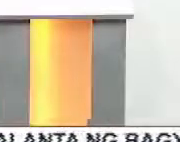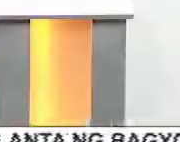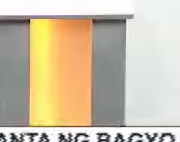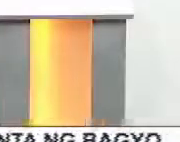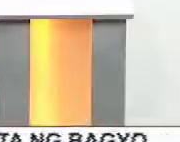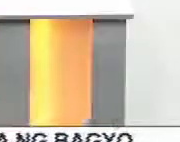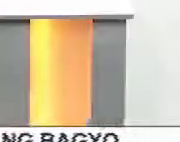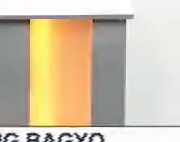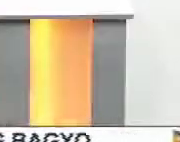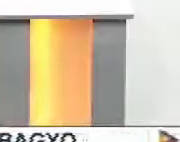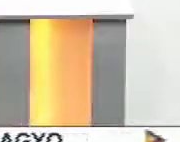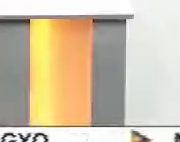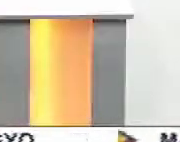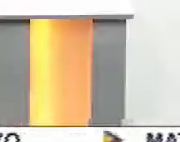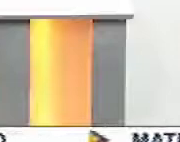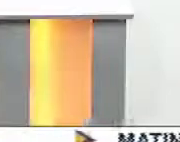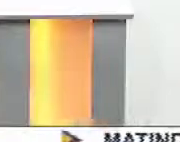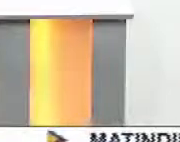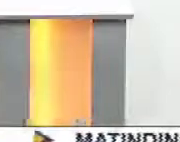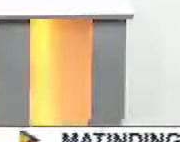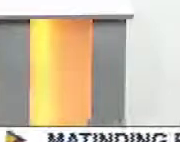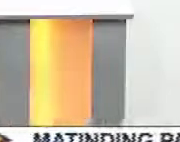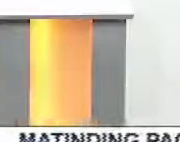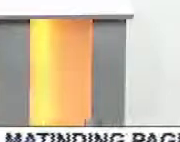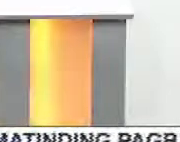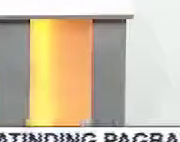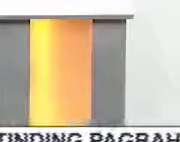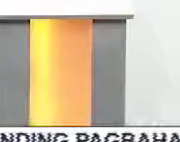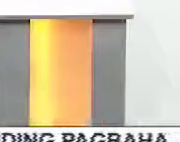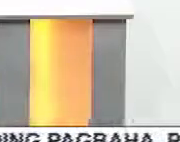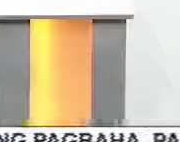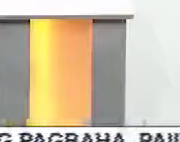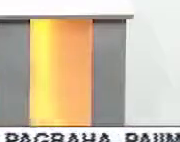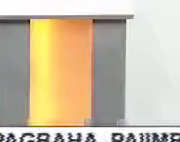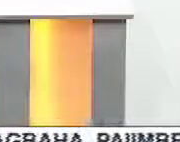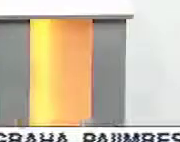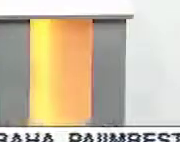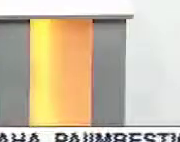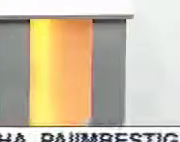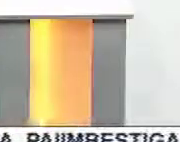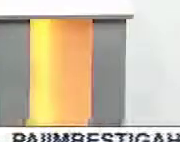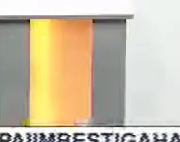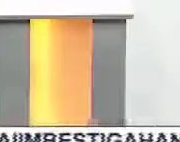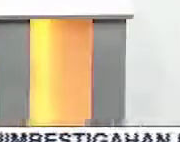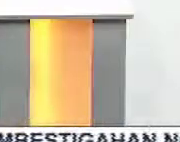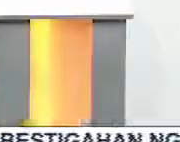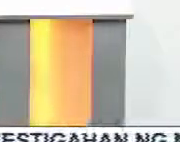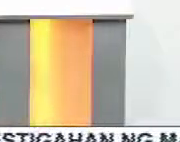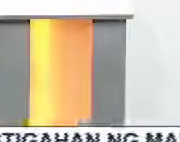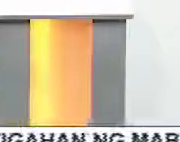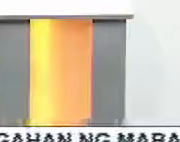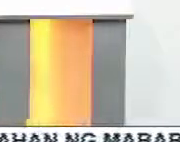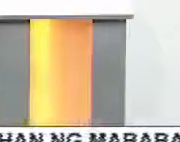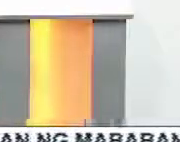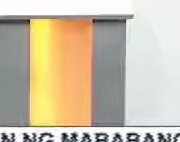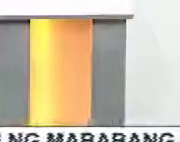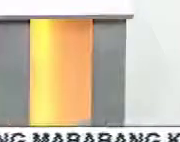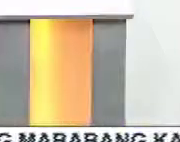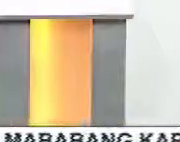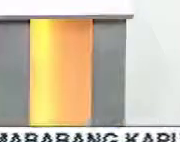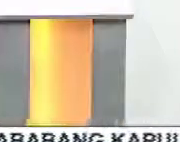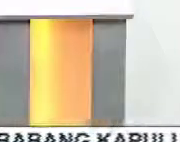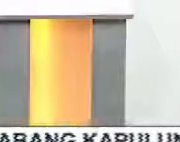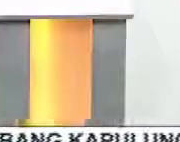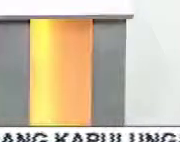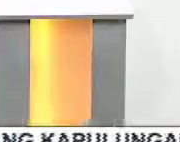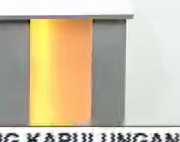tag sa mga sakyan. Mm. Pero hindi pumayag po dito si DOTR Secretary Arthur Tugade. At kaugnay po niyan, makakapanayam natin, Anjo, ngayong